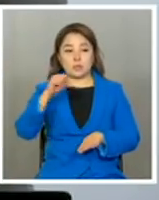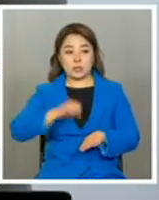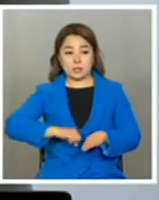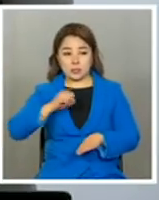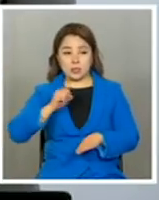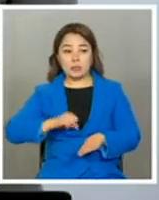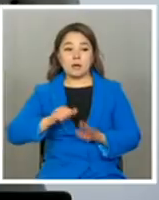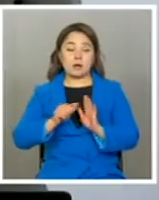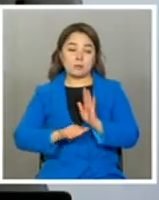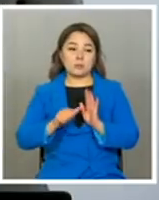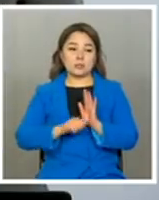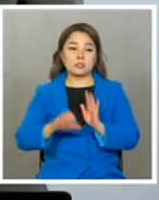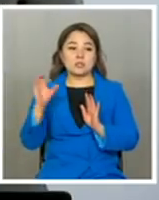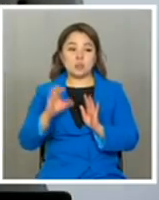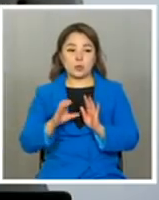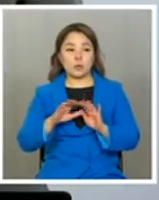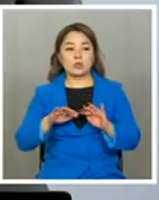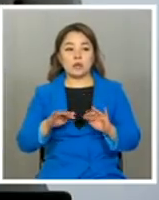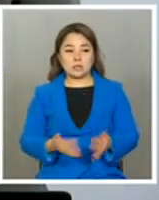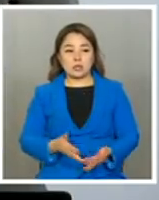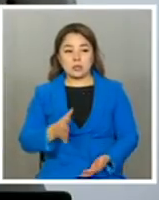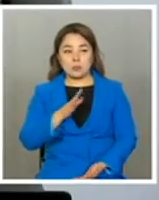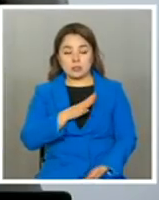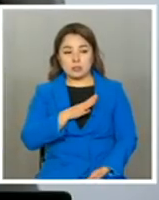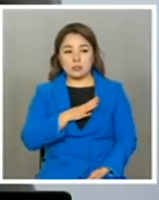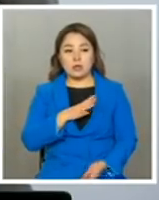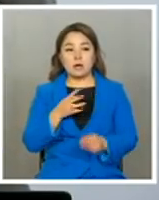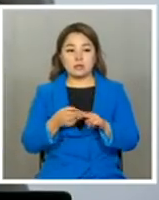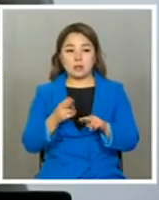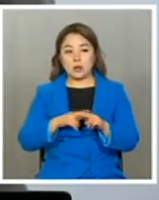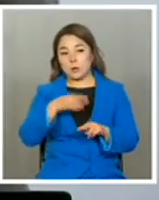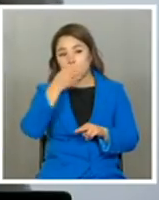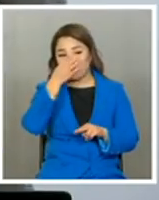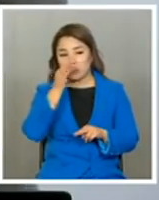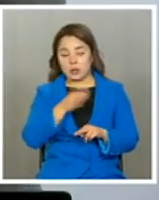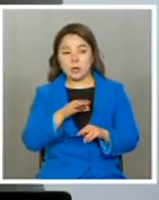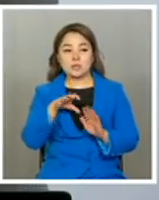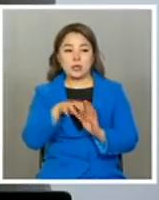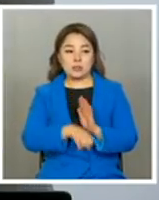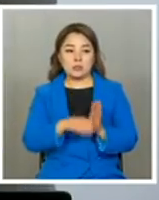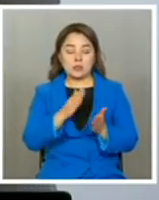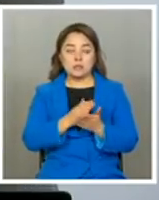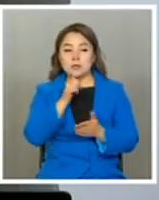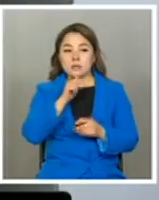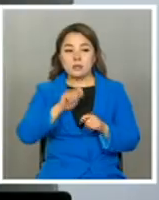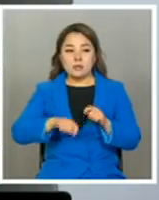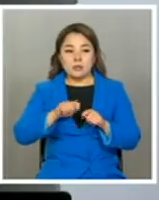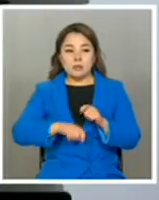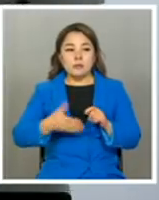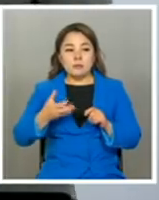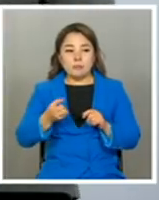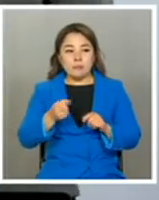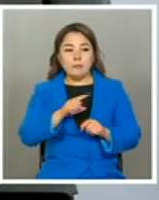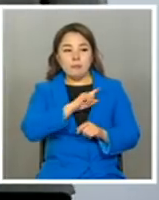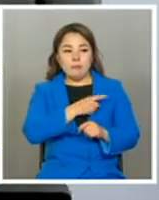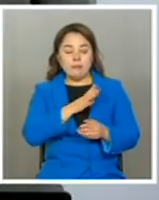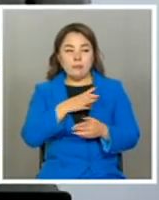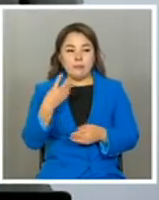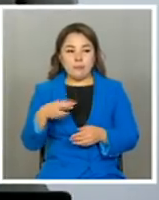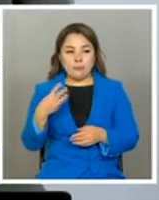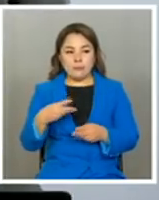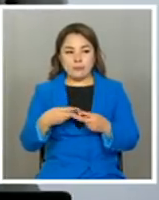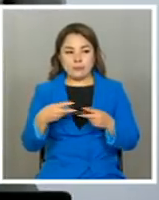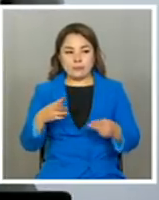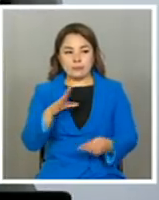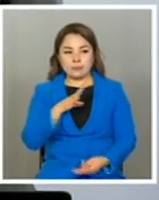қолы 60 секундта қажи бастады. Ал тәжірибе соңында сыналушының білезік күші 30-ға тең